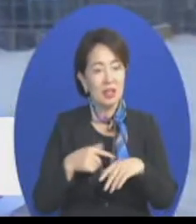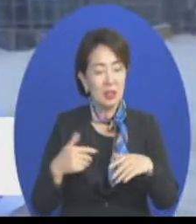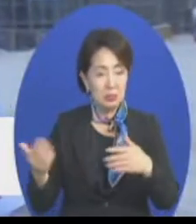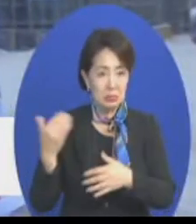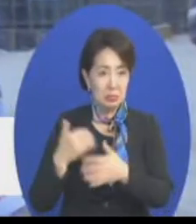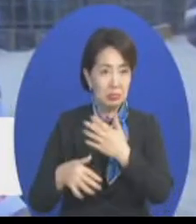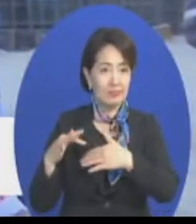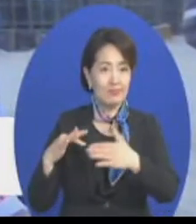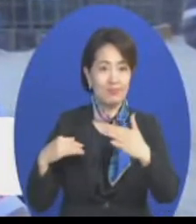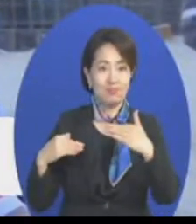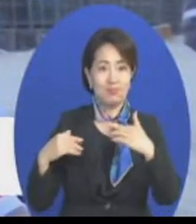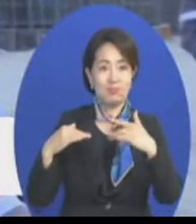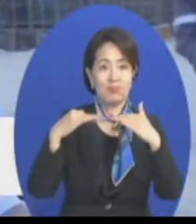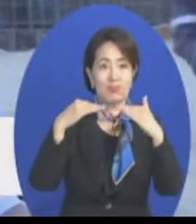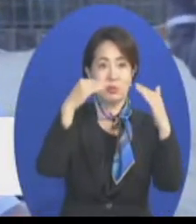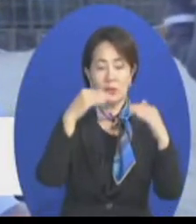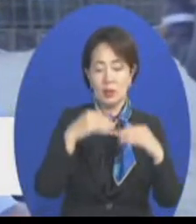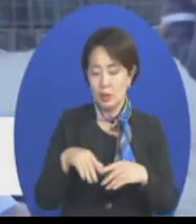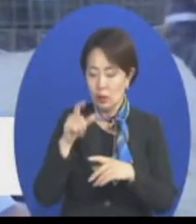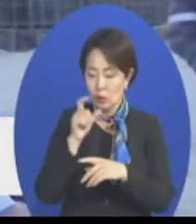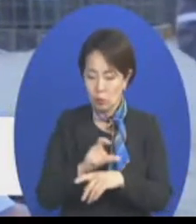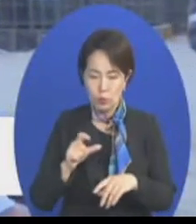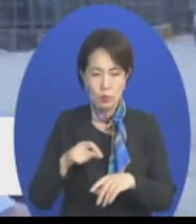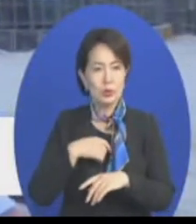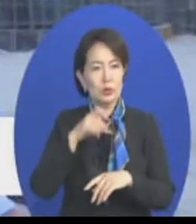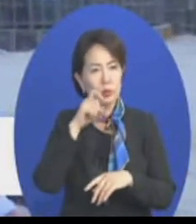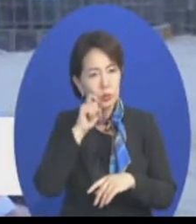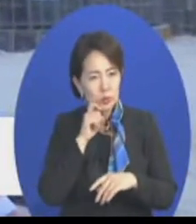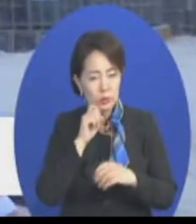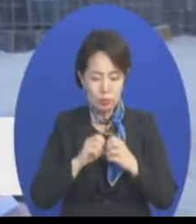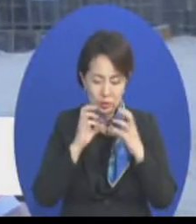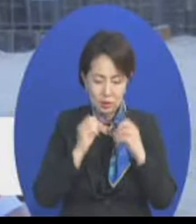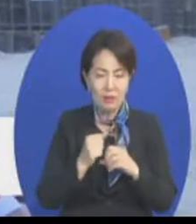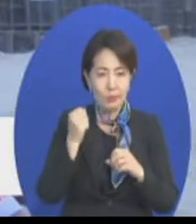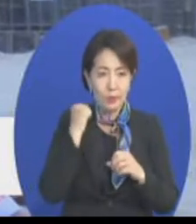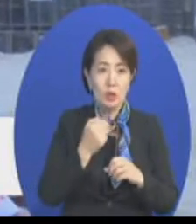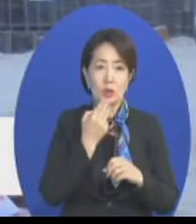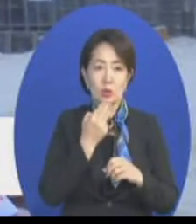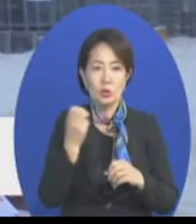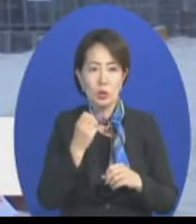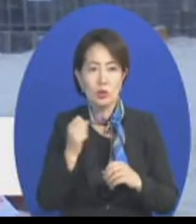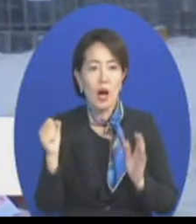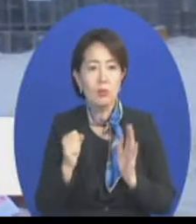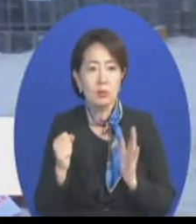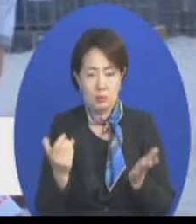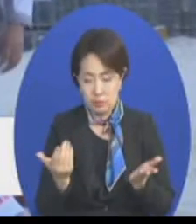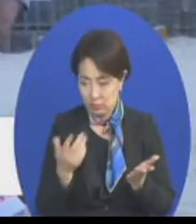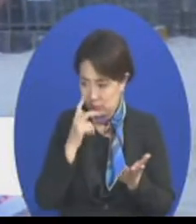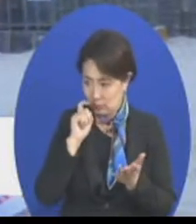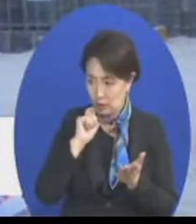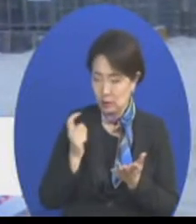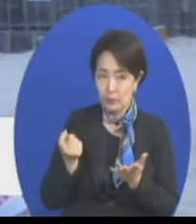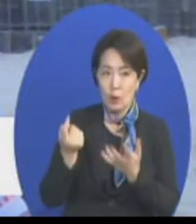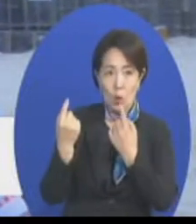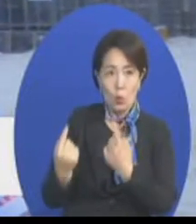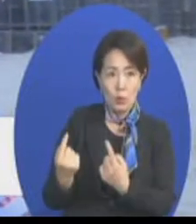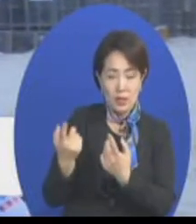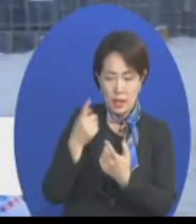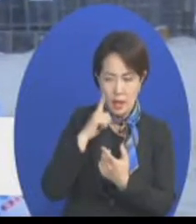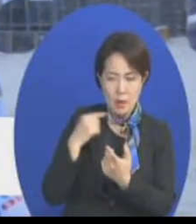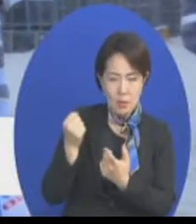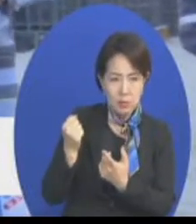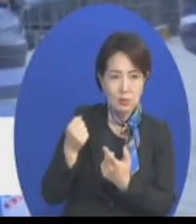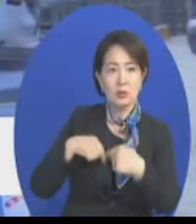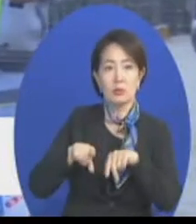ард түмний хийж бүтээх хүсэлэн мэлзэл шударгасны хүсэмжлэл маш өндөр вэ. Одоо энийг л энэ хүлээлтэнд нийцэж зөвчиж